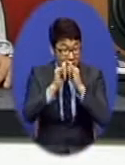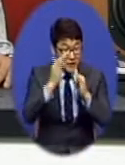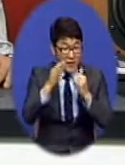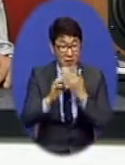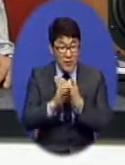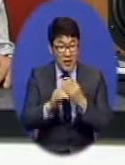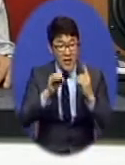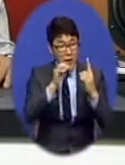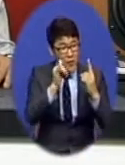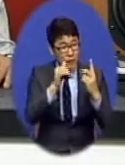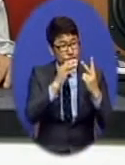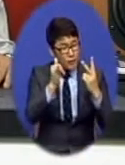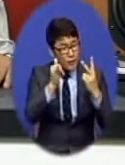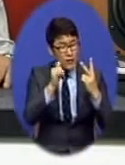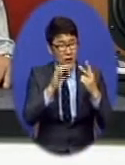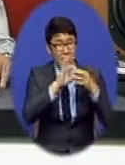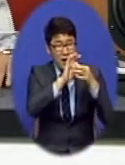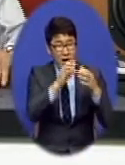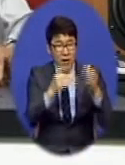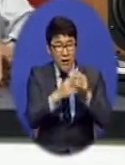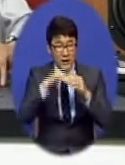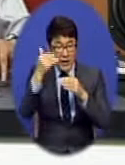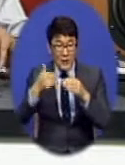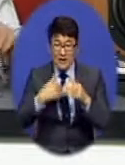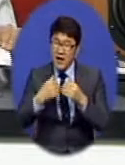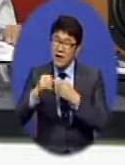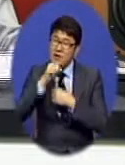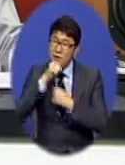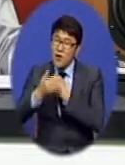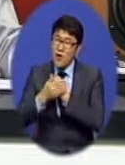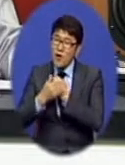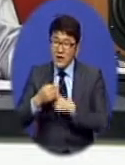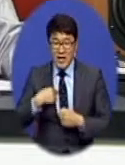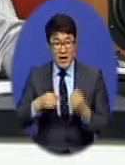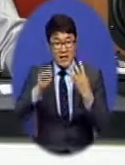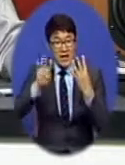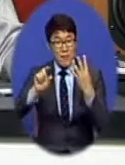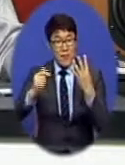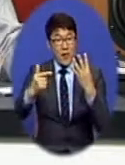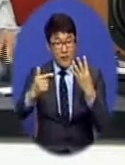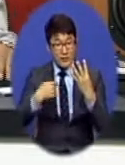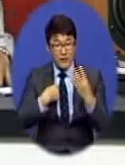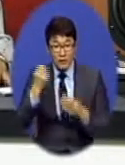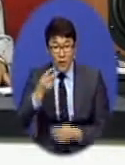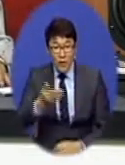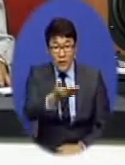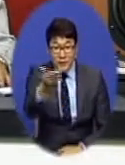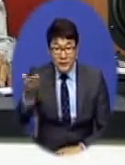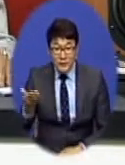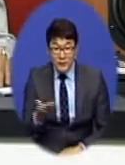한두 명한테 연락을 했으니까 닿으면 네. 저 좀 꾹꾹 눌러주려면 4번이야. 네. 그리고요.